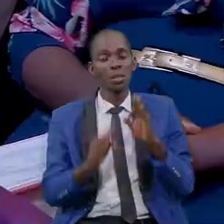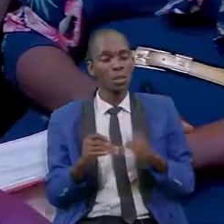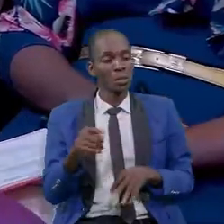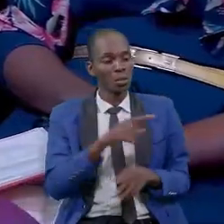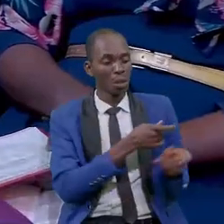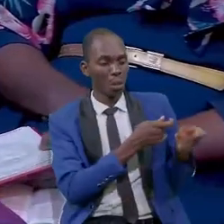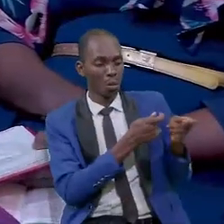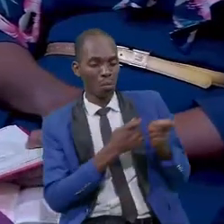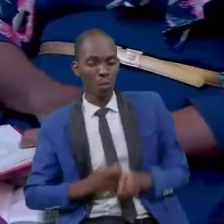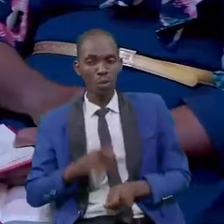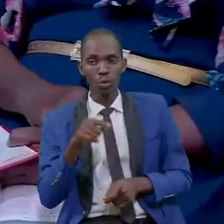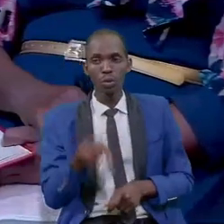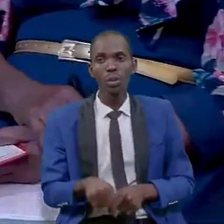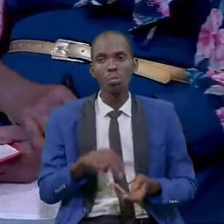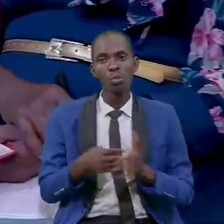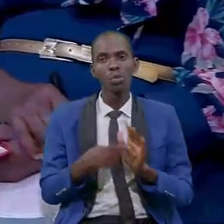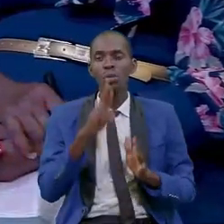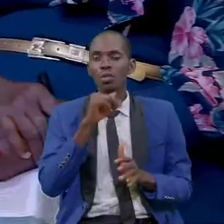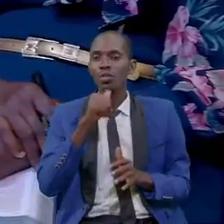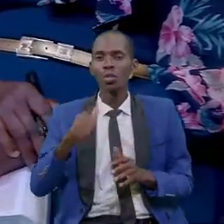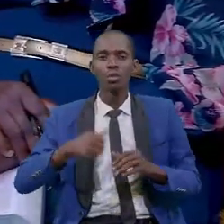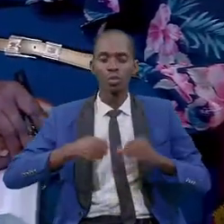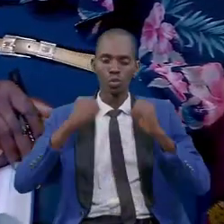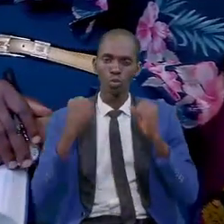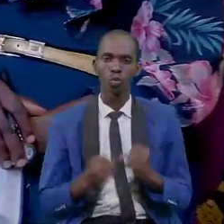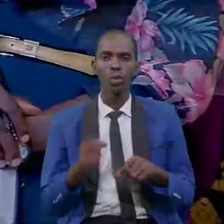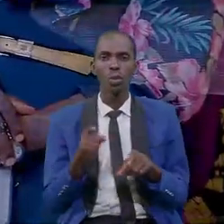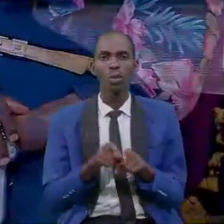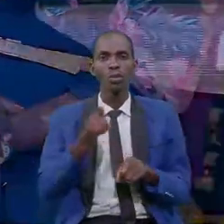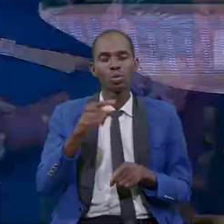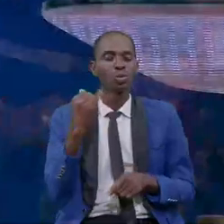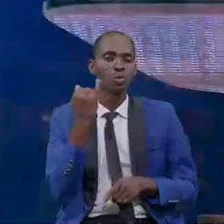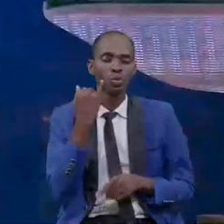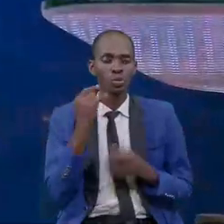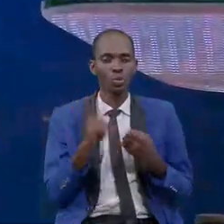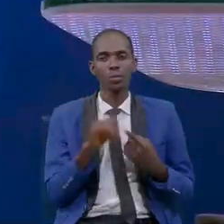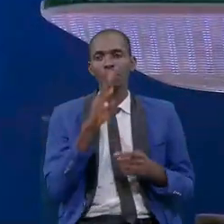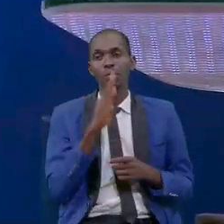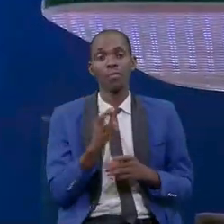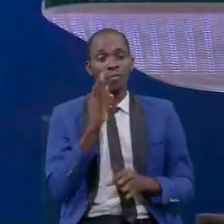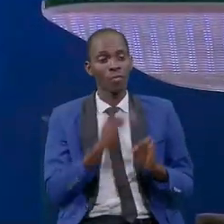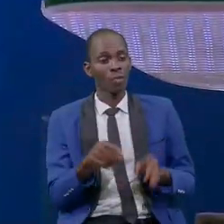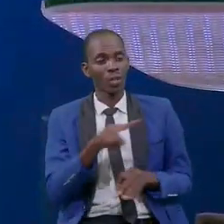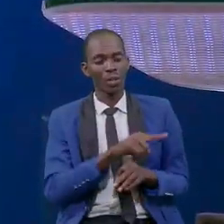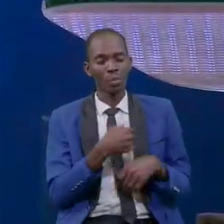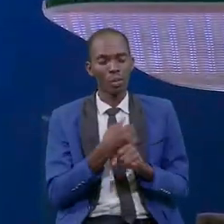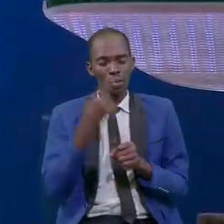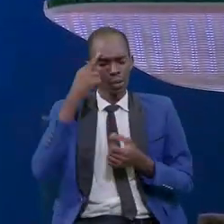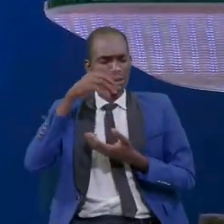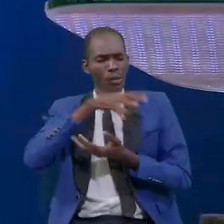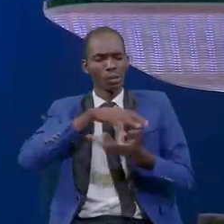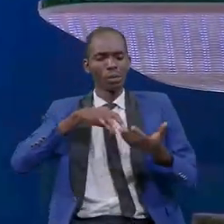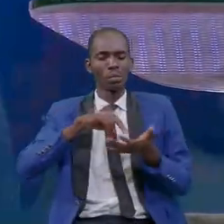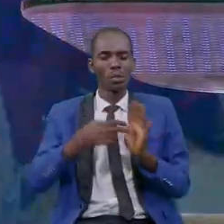S'ils vous rabaissent, vous n'êtes pas aussi fort que vous le deviez. S'ils vous déstabilisent, vous n'êtes pas aussi fort